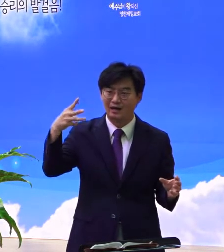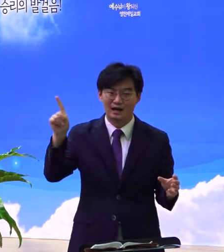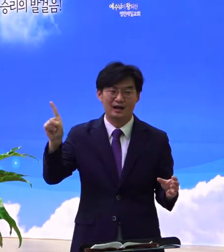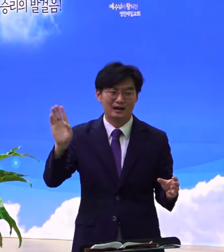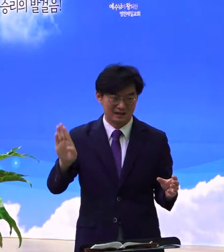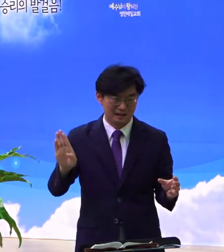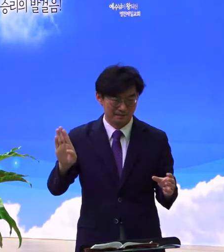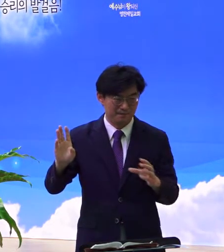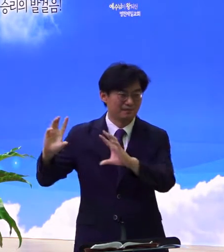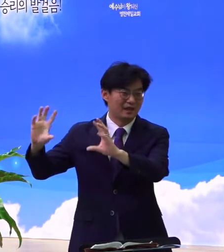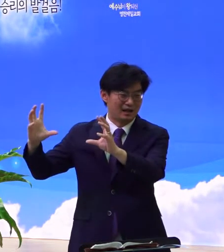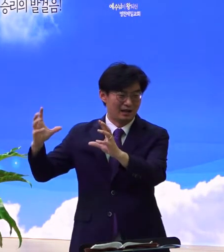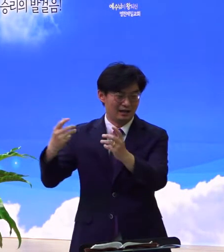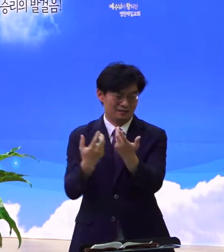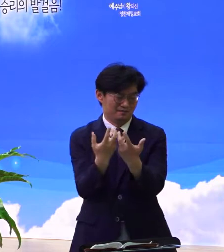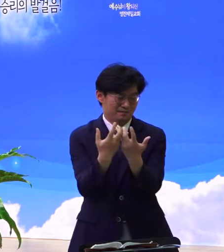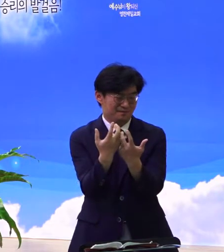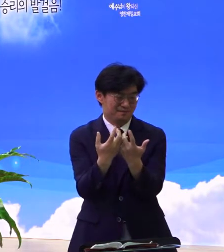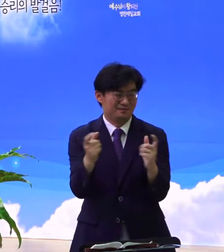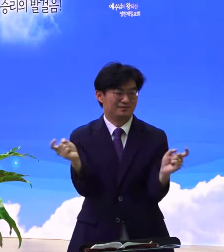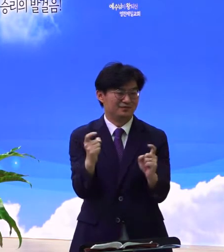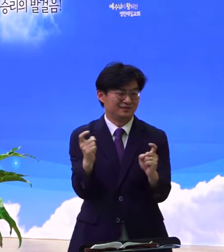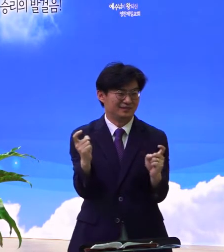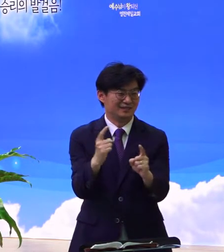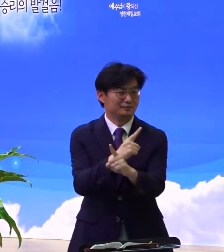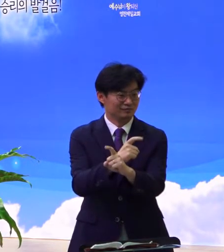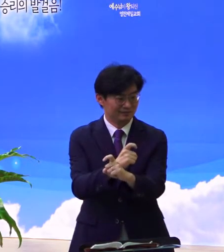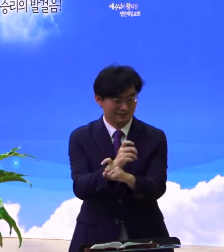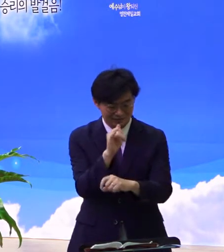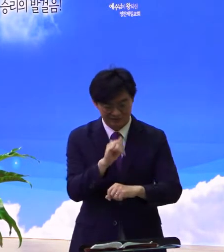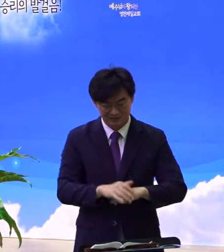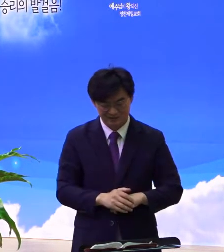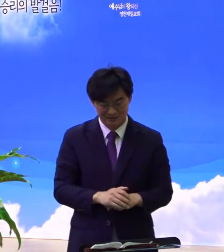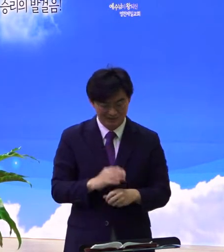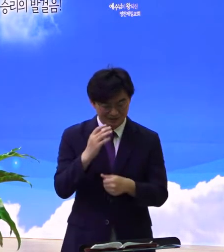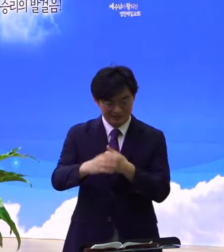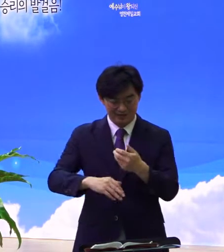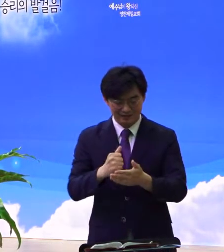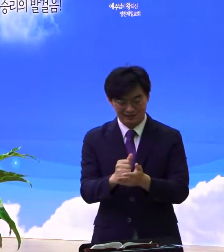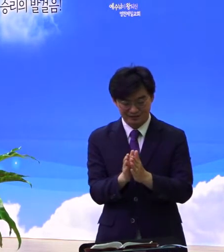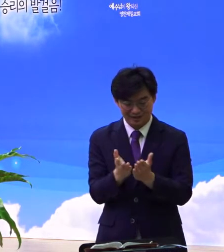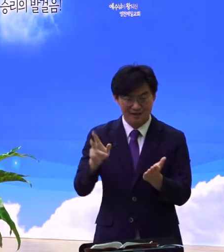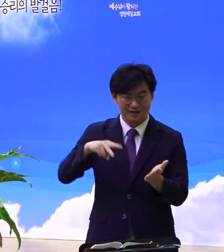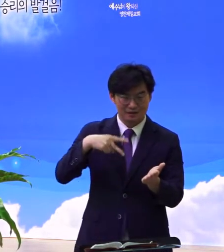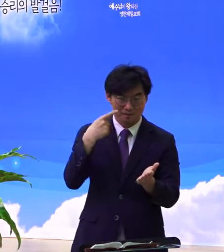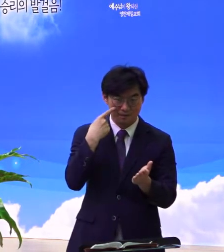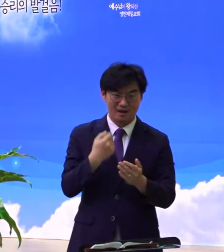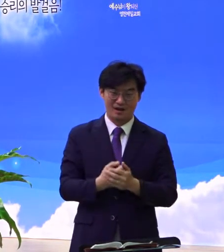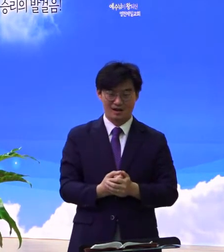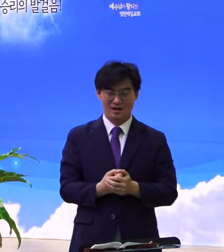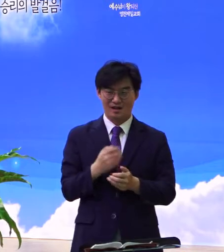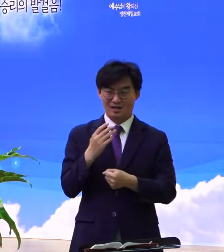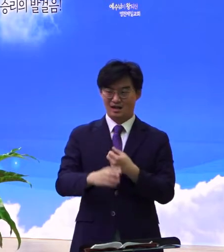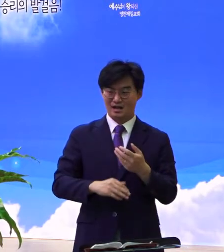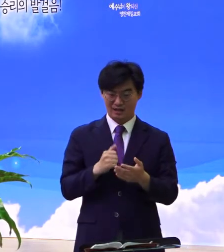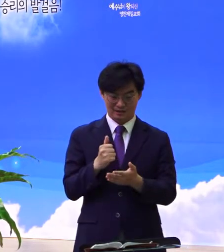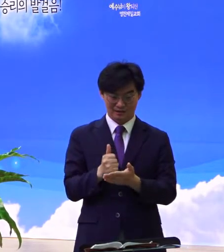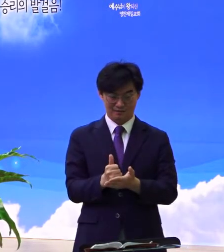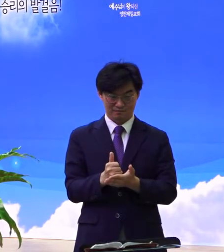속에 있었고, 특별히 성경의 열왕기하 6장에 보면 하나님께서 이스라엘